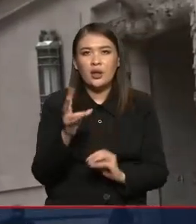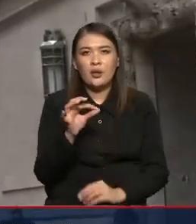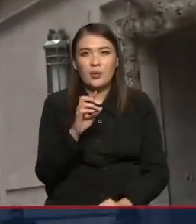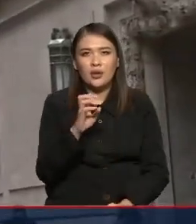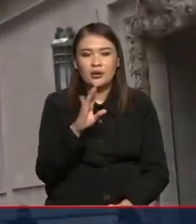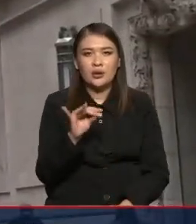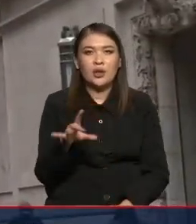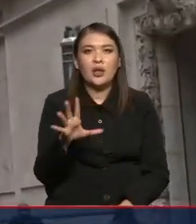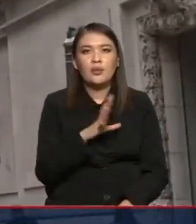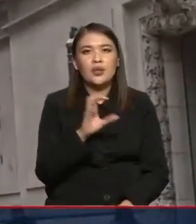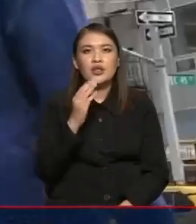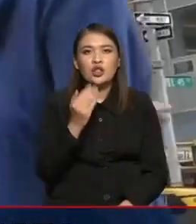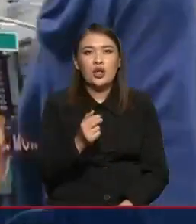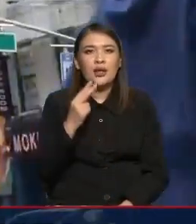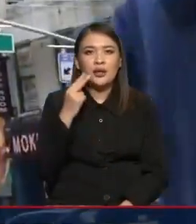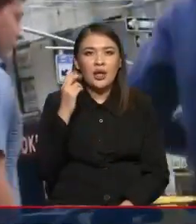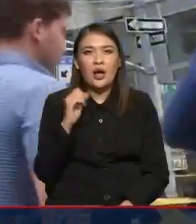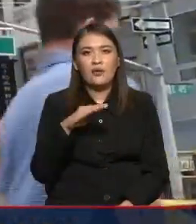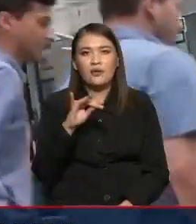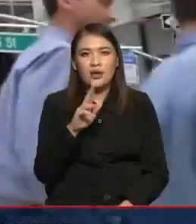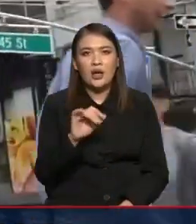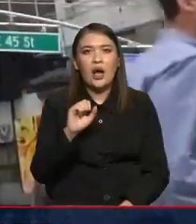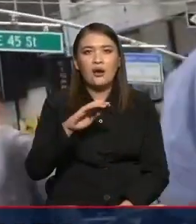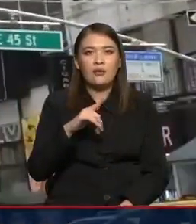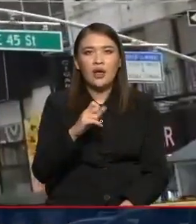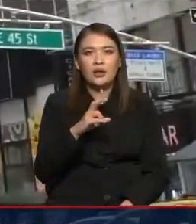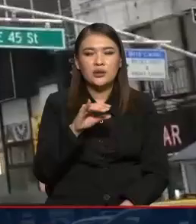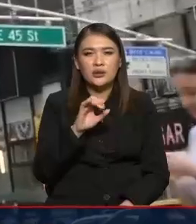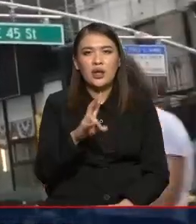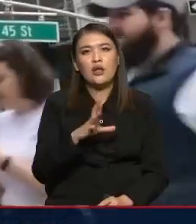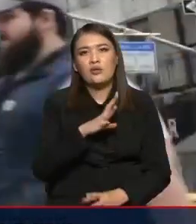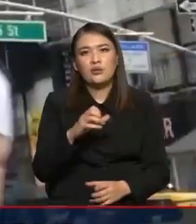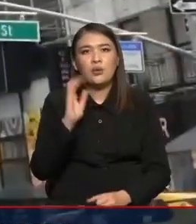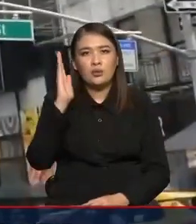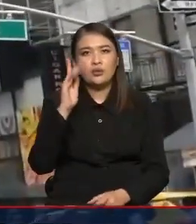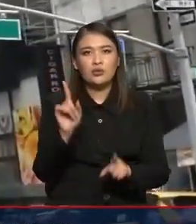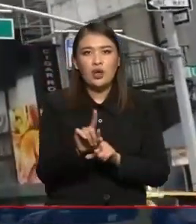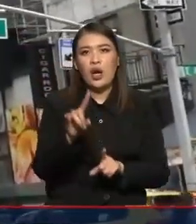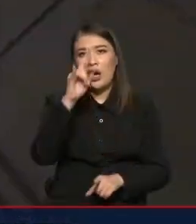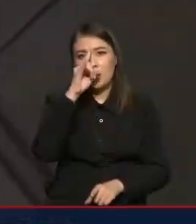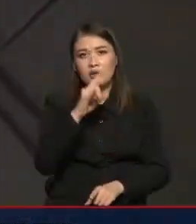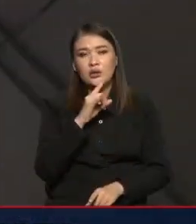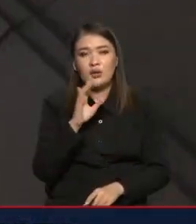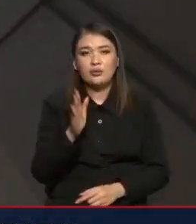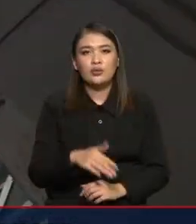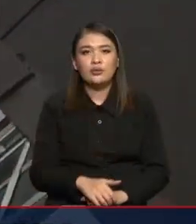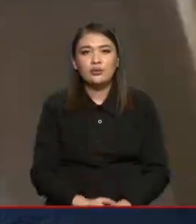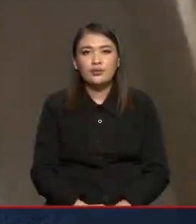лауреат исследовал США Китай Африку и Афганистан возможно в будущем он займётся и Казахстаном